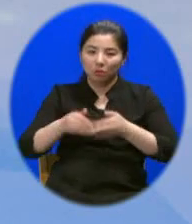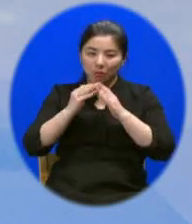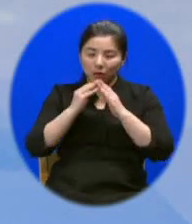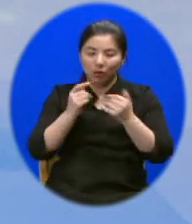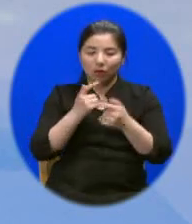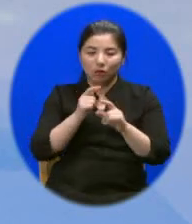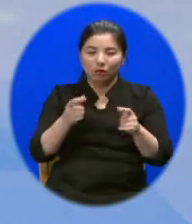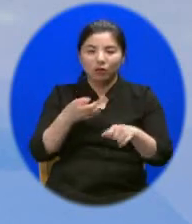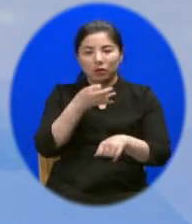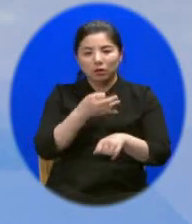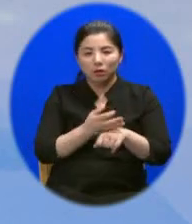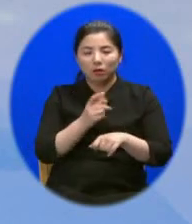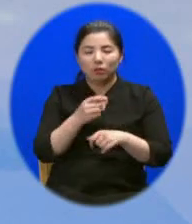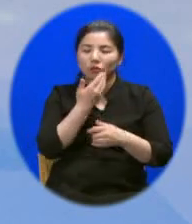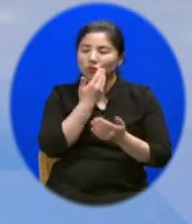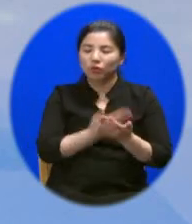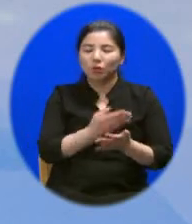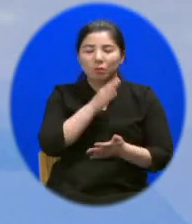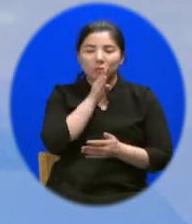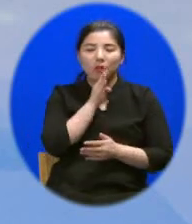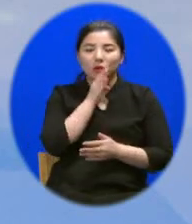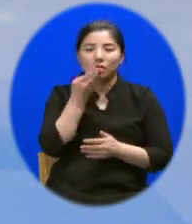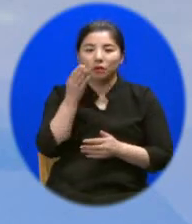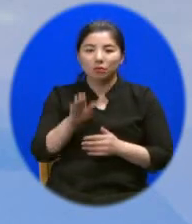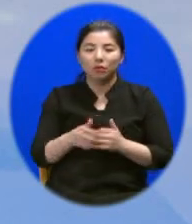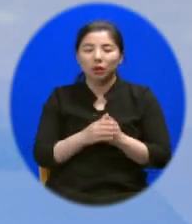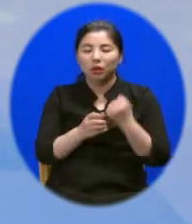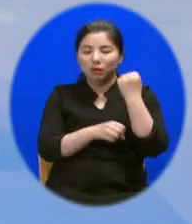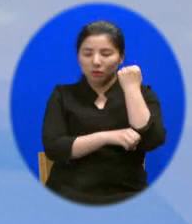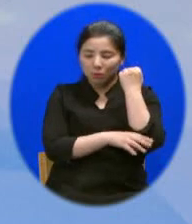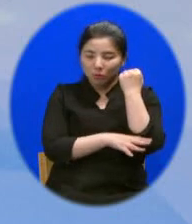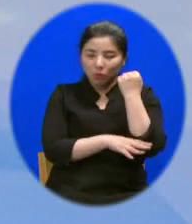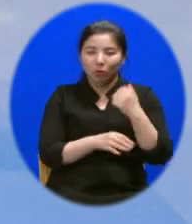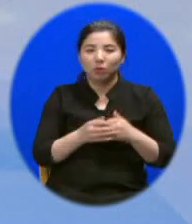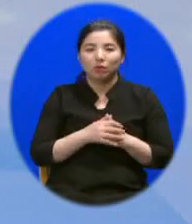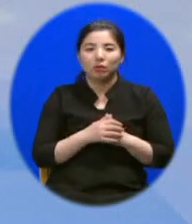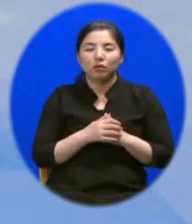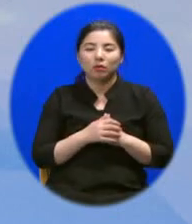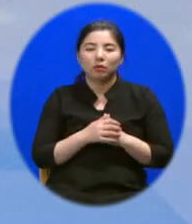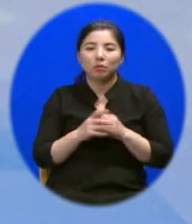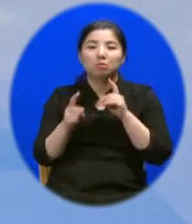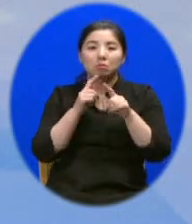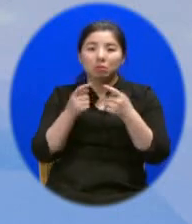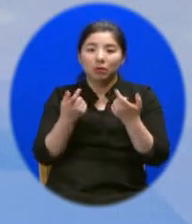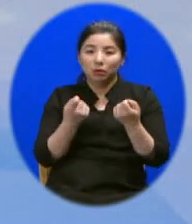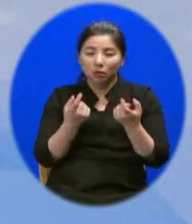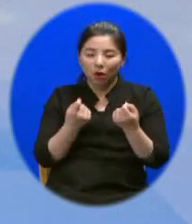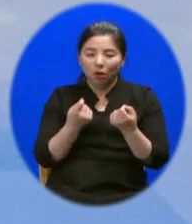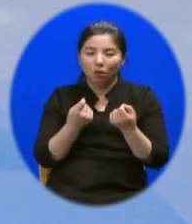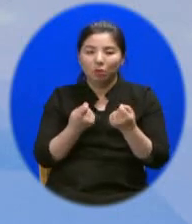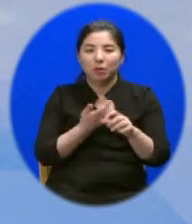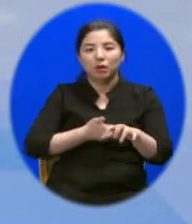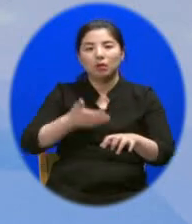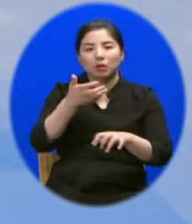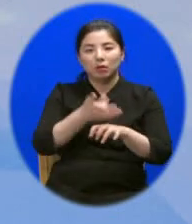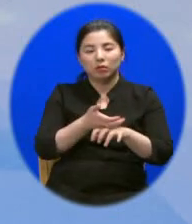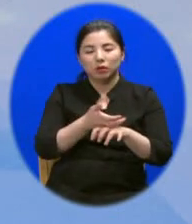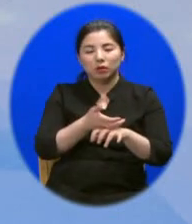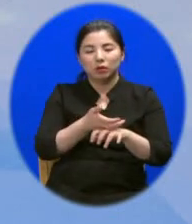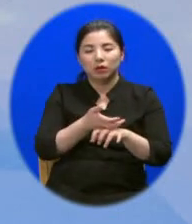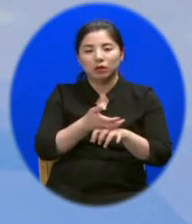이런 단편적인 것도 물론 중요하지만 근본적으로 는 아 말씀하신대로 혁신